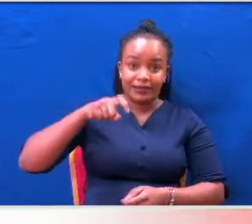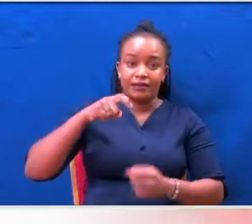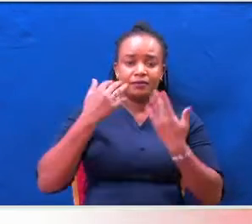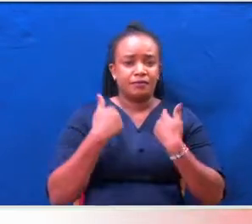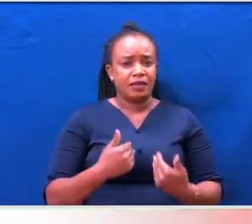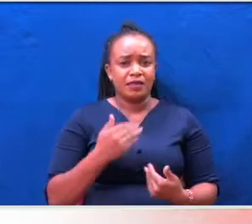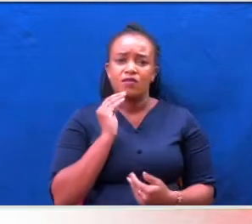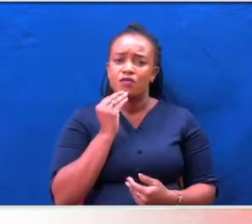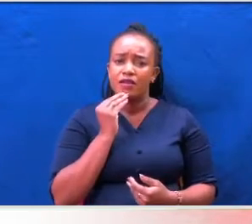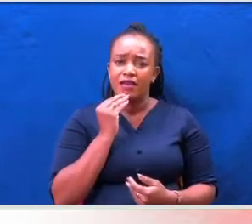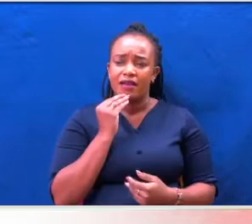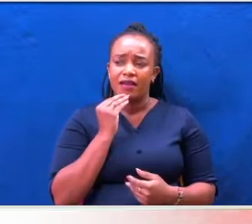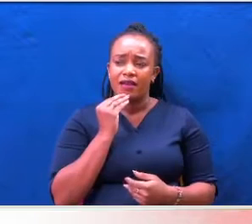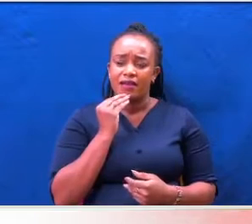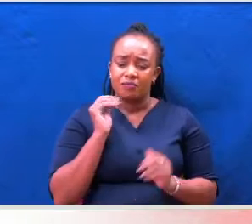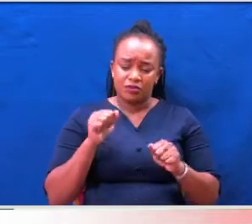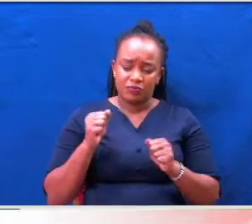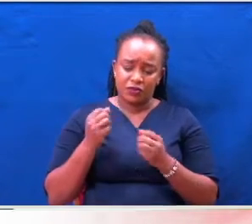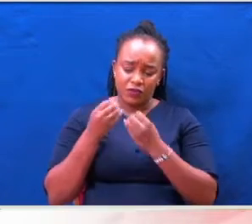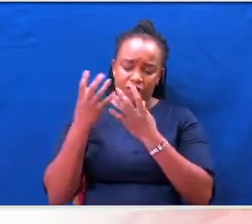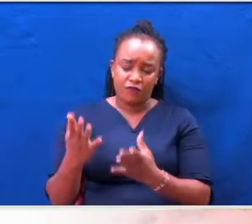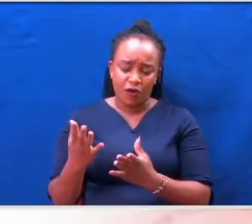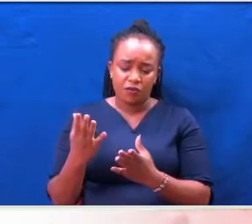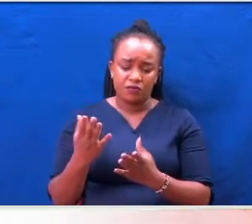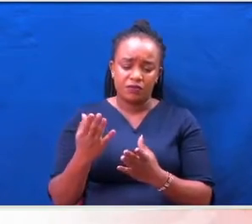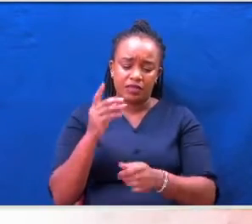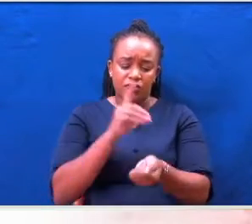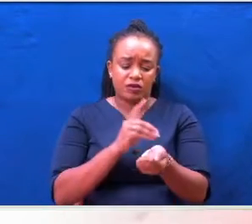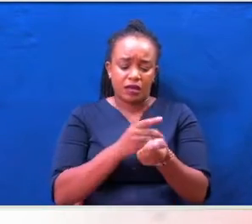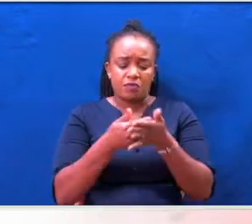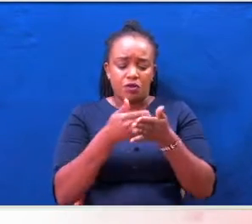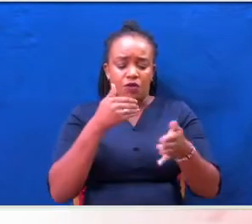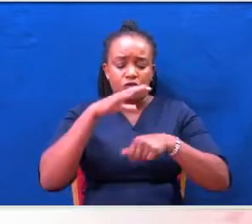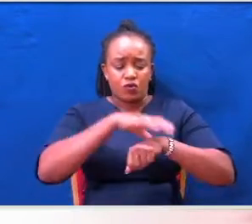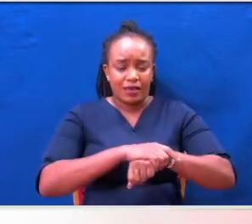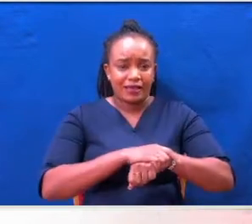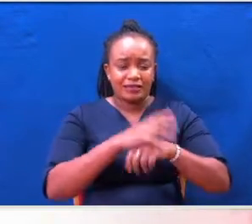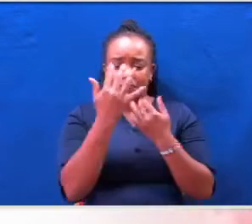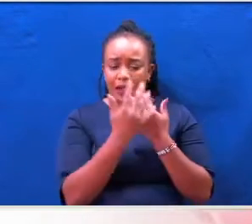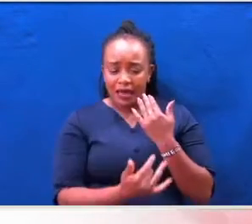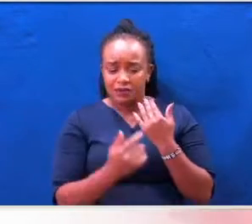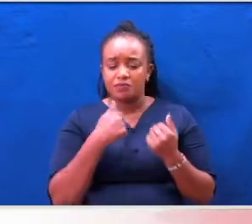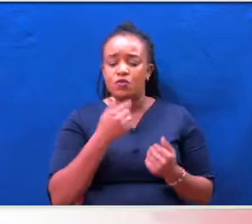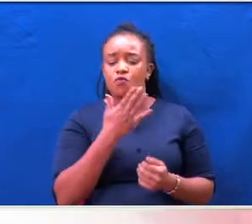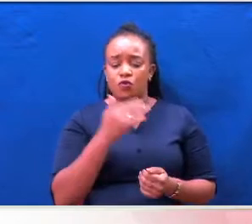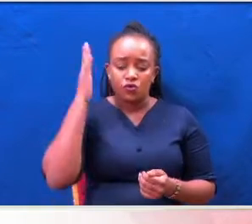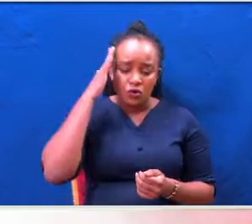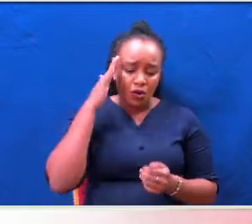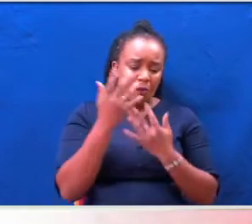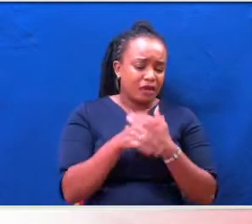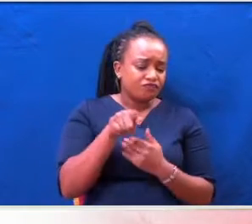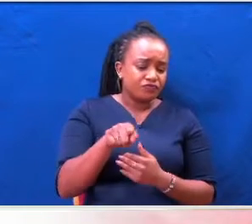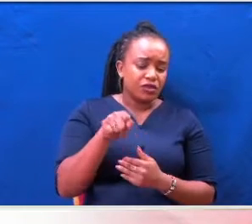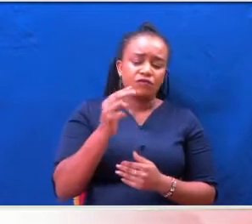kweli nitaambia daktari, kabla hujanipatia damu ili nipone, nataka nijue ni damu ya Mluya ama ni ya